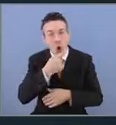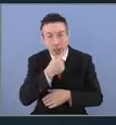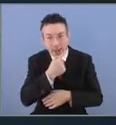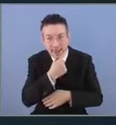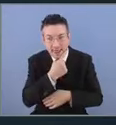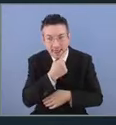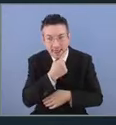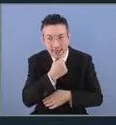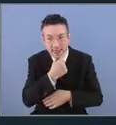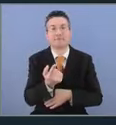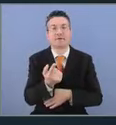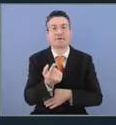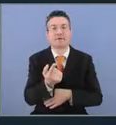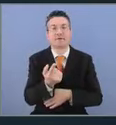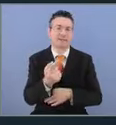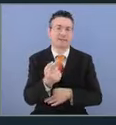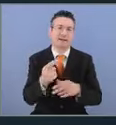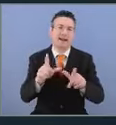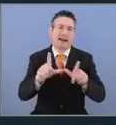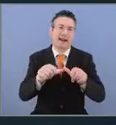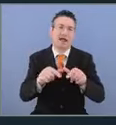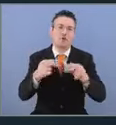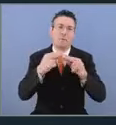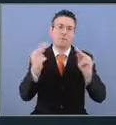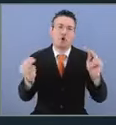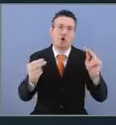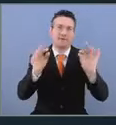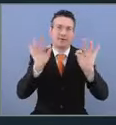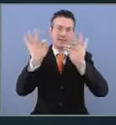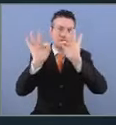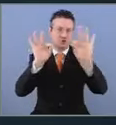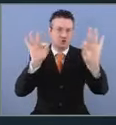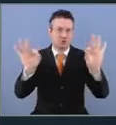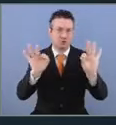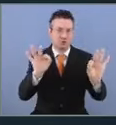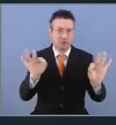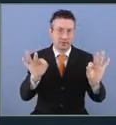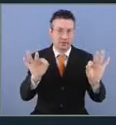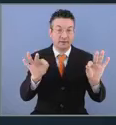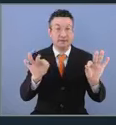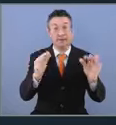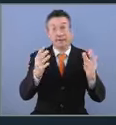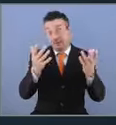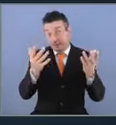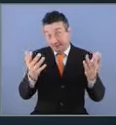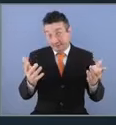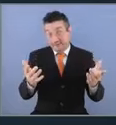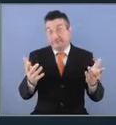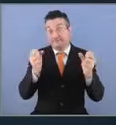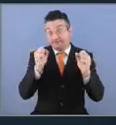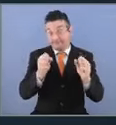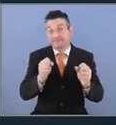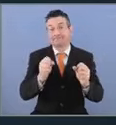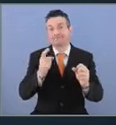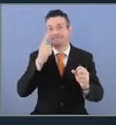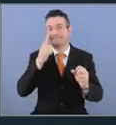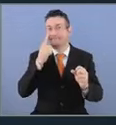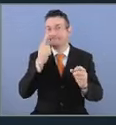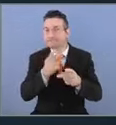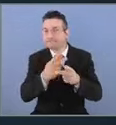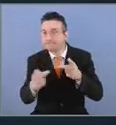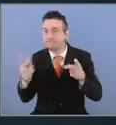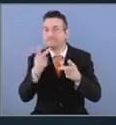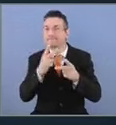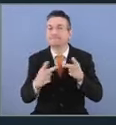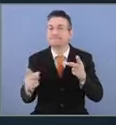Lazio, che possono fungere appunto palestra dove possono essere sviluppate soluzioni immediatamente